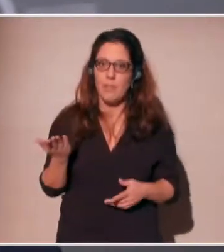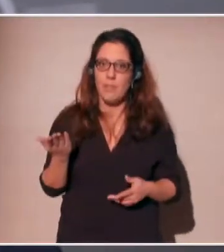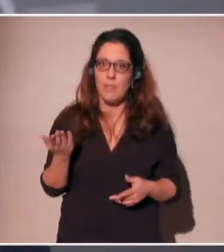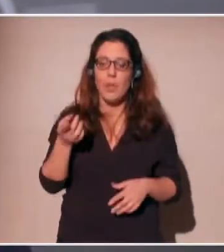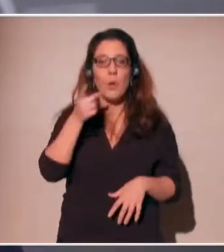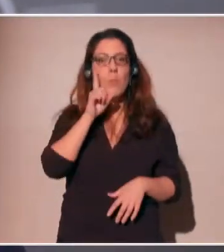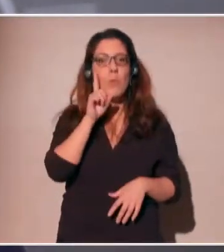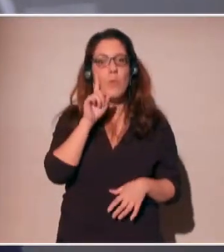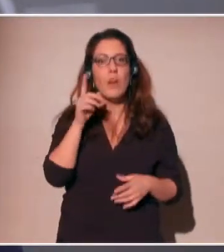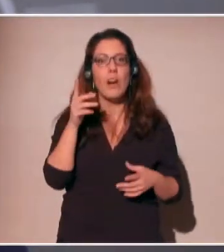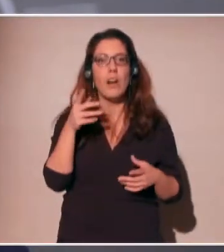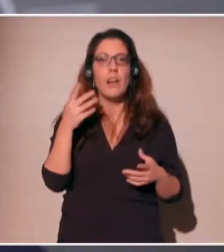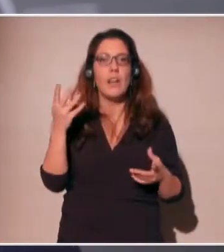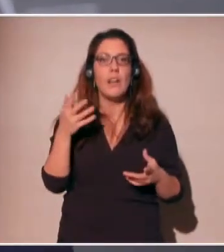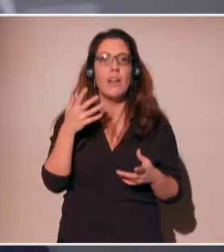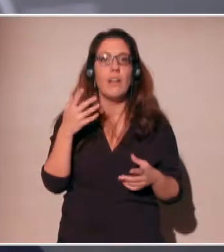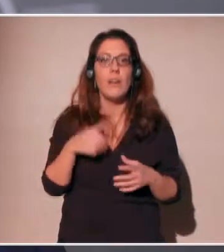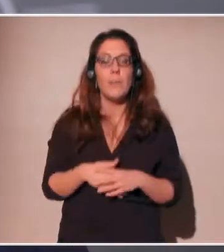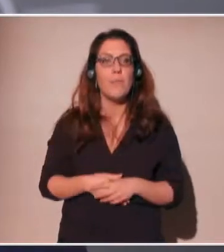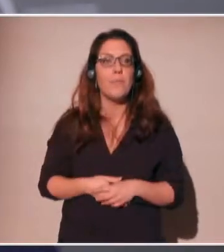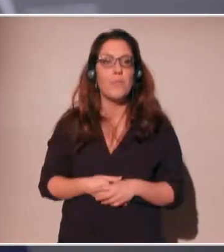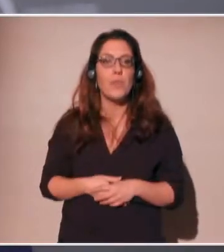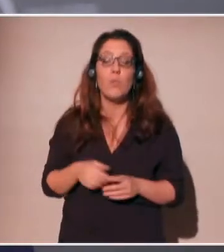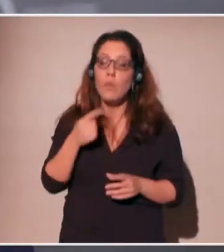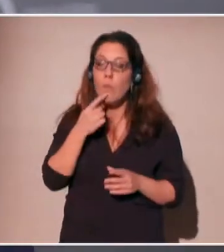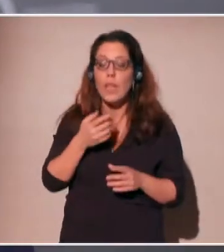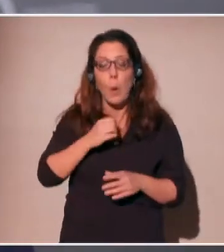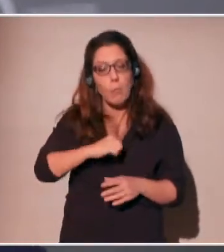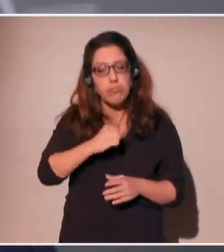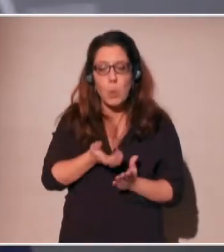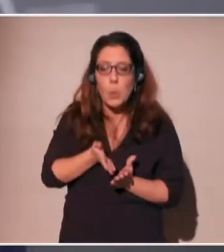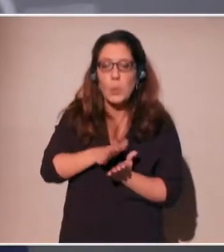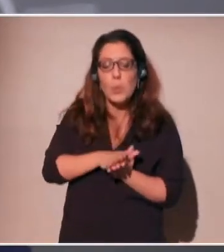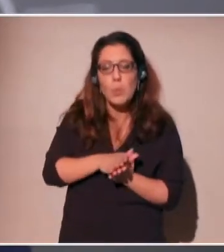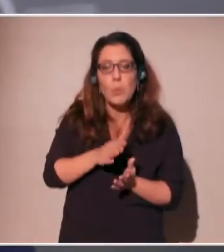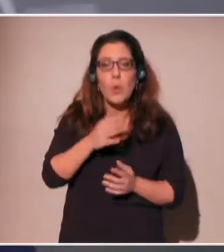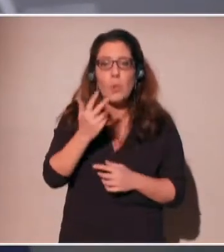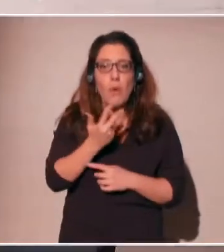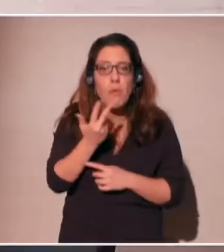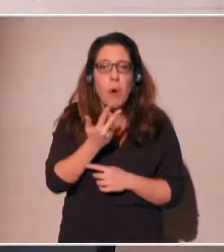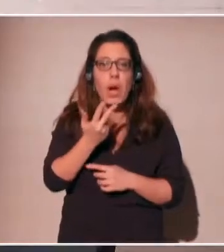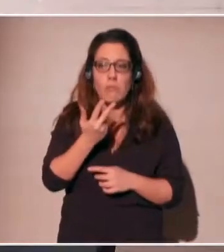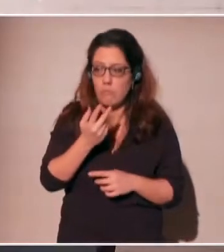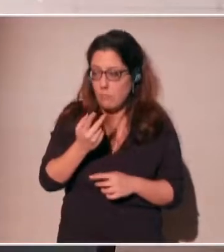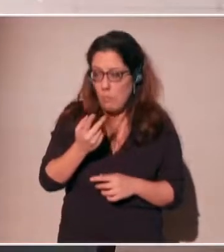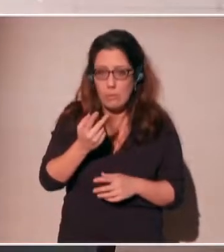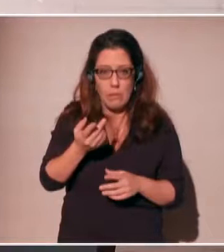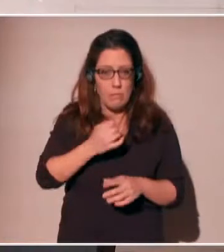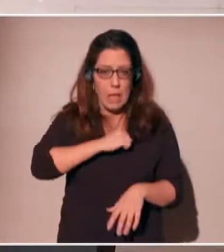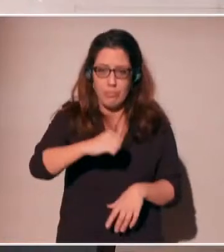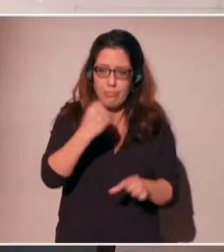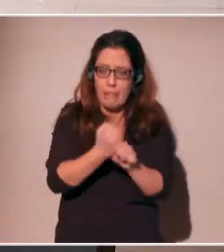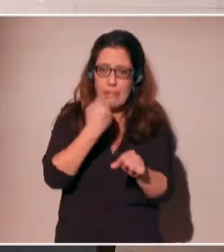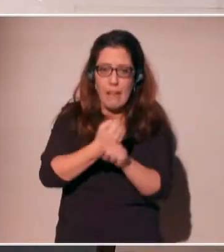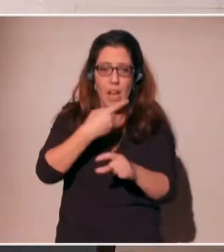qu'on ne dit pas de multiplier par 1, 2 ou 3. On parle multiplier par 100 ou 1000 notre